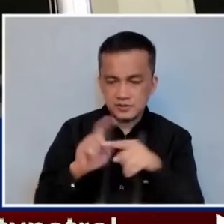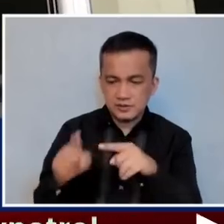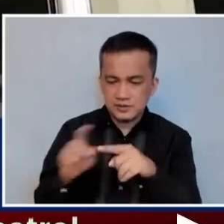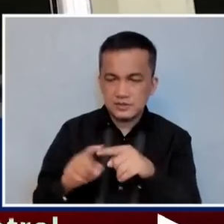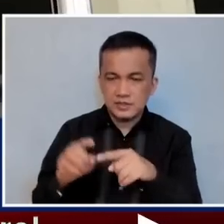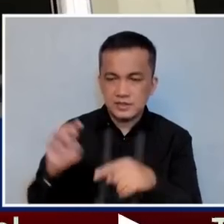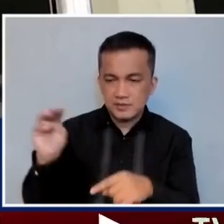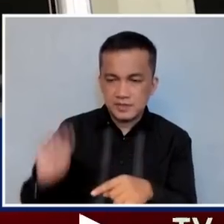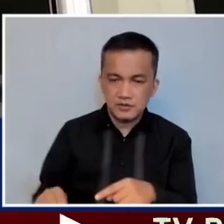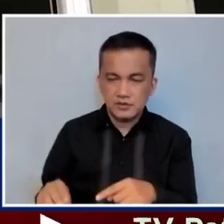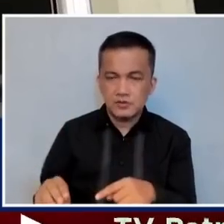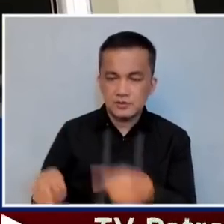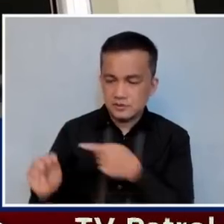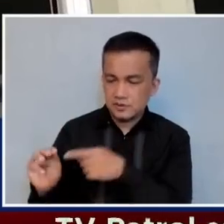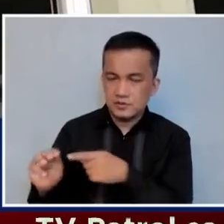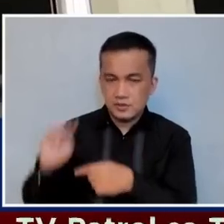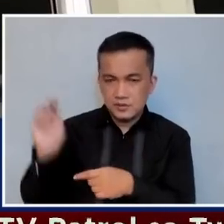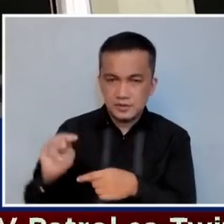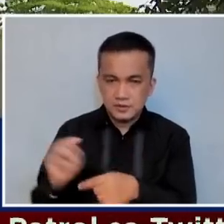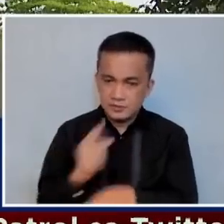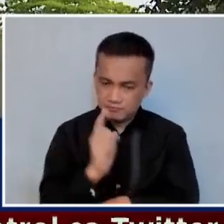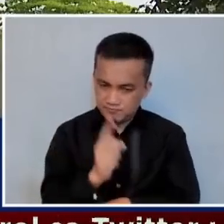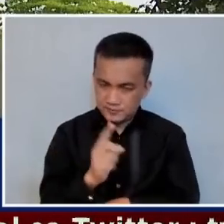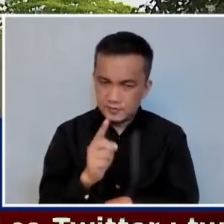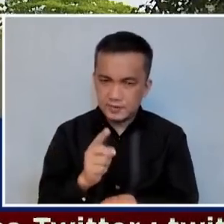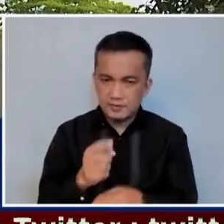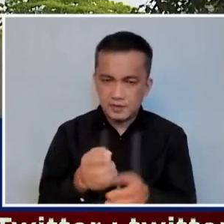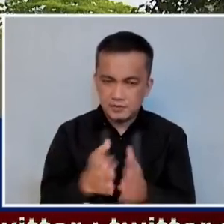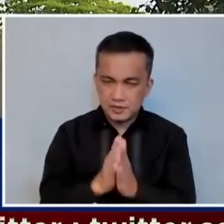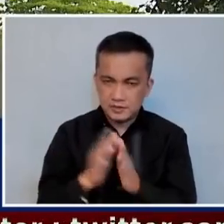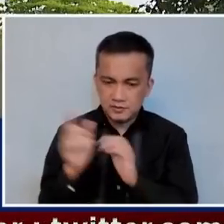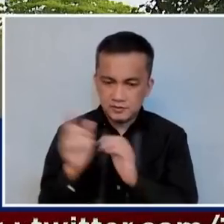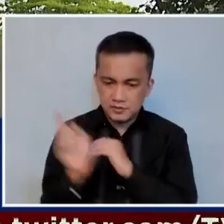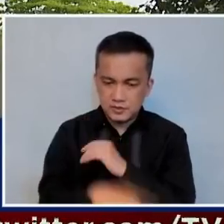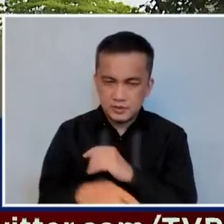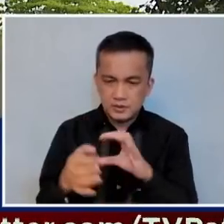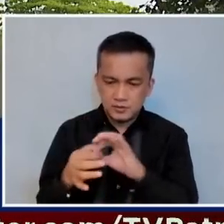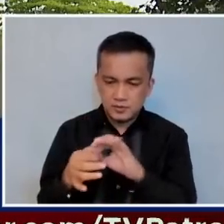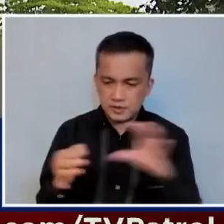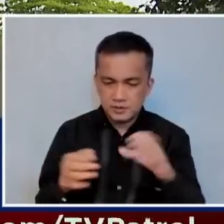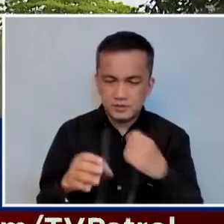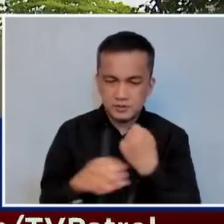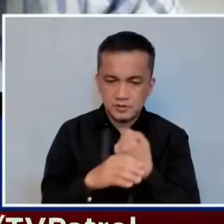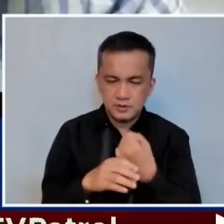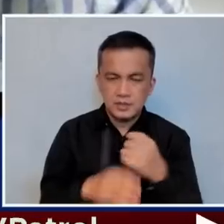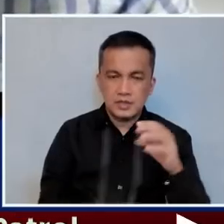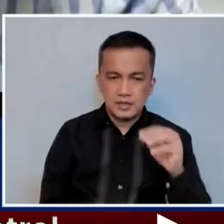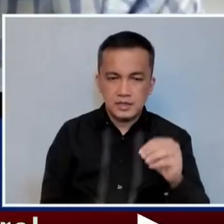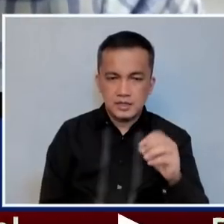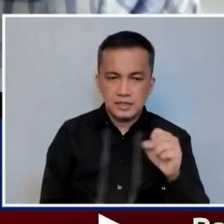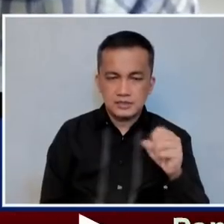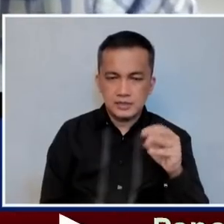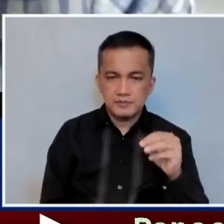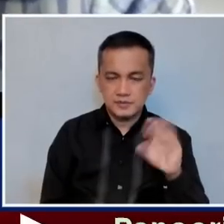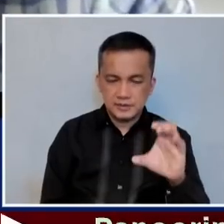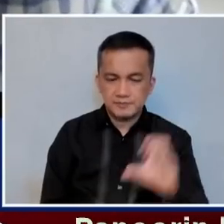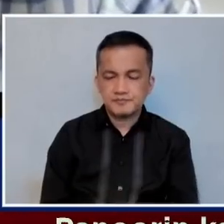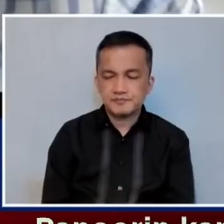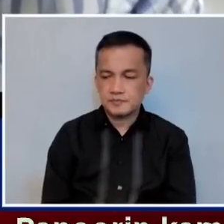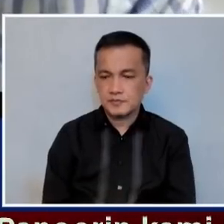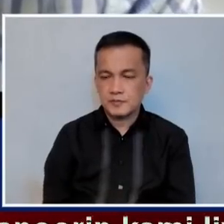Nagbanta ang Meralco na maniningil sila ng multa sa oras na kumalas sa kontrata ang SMC. Sa kontrata namin,